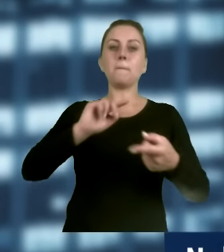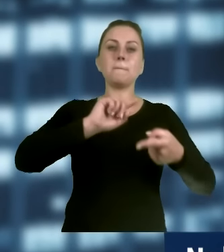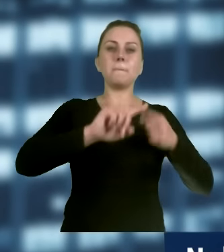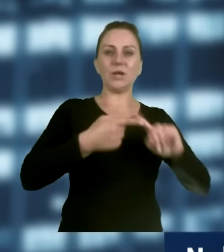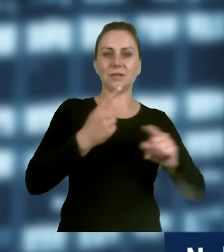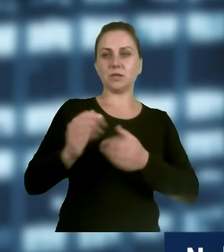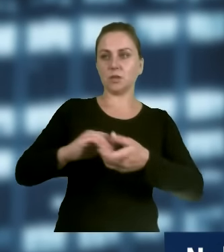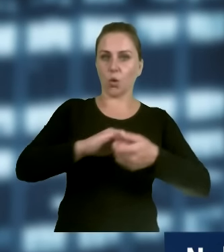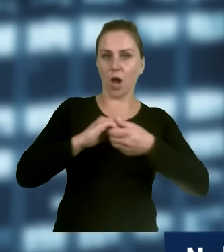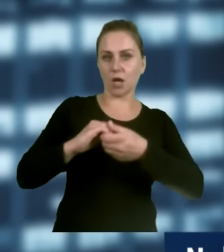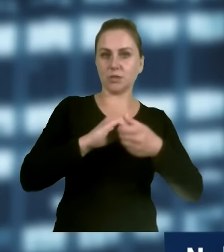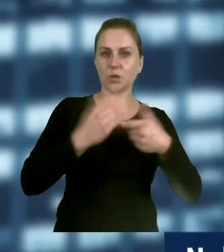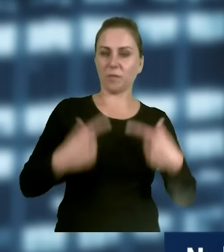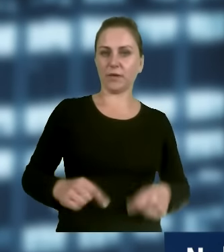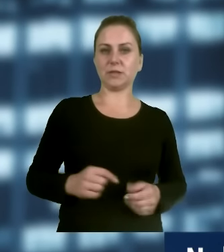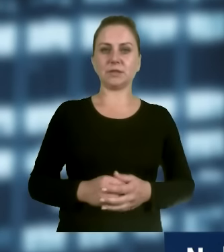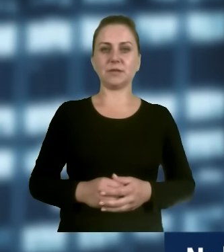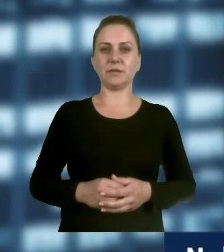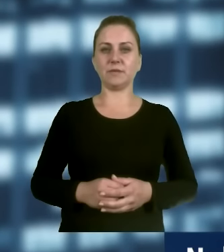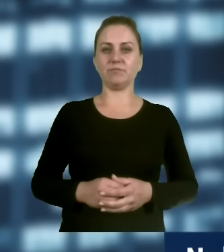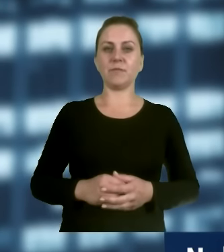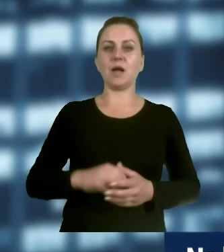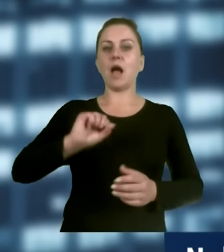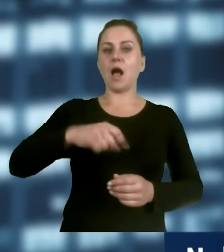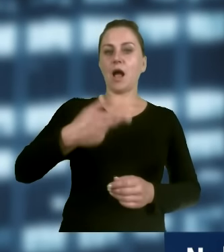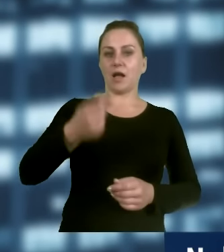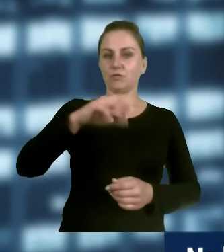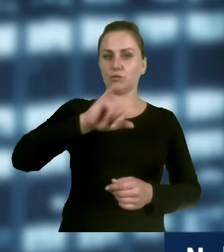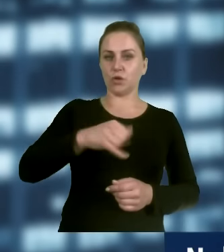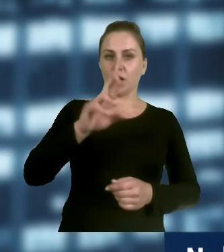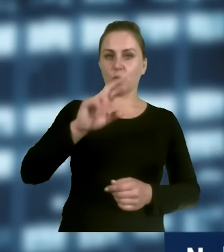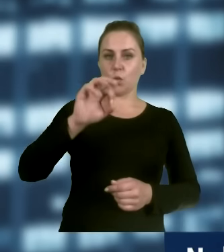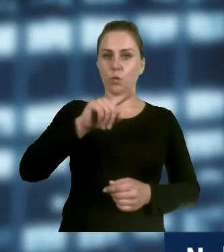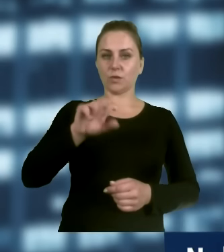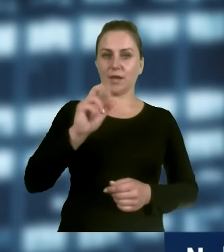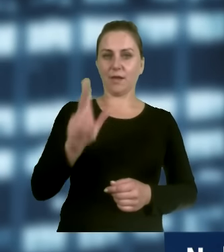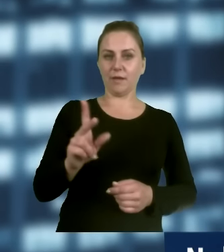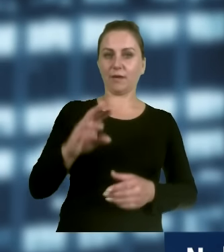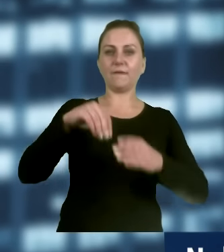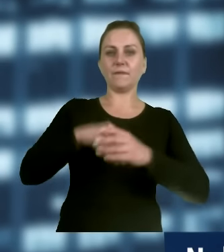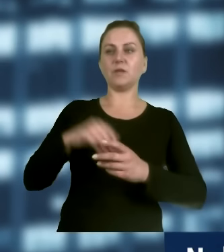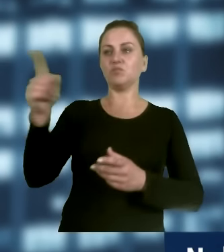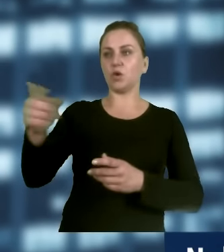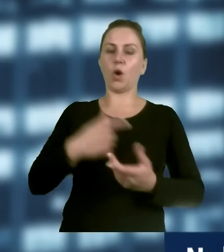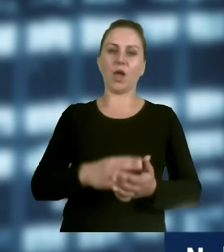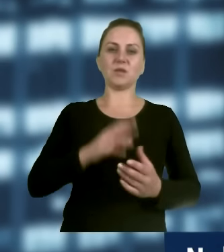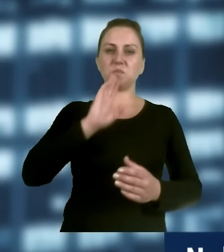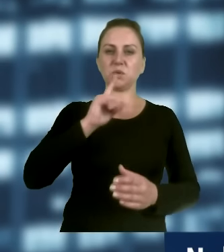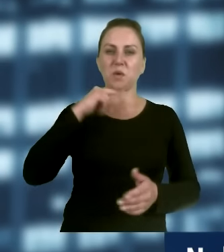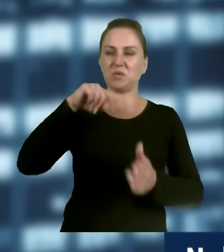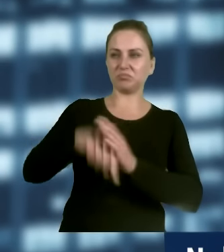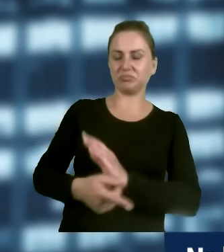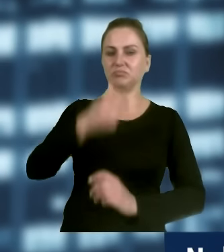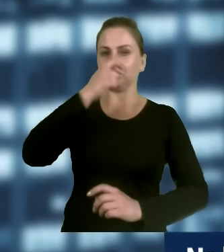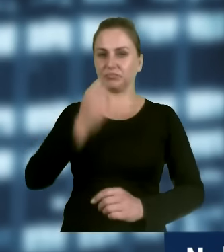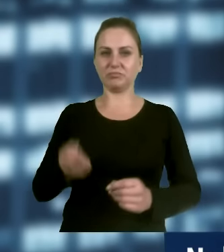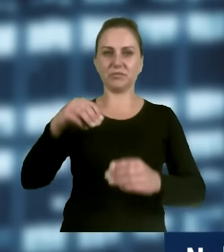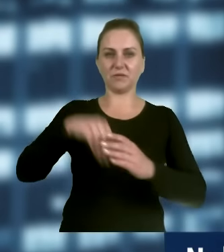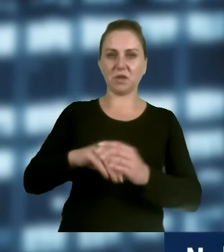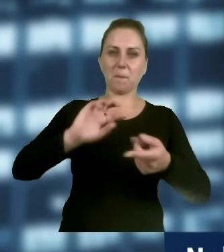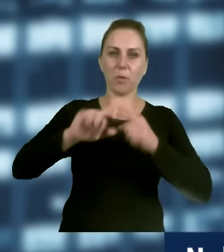Koalicji Obywatelskiej, Andrzej Rozenek. Pocztówka z politycznego szambał, śmiechy i układziki z tymi,